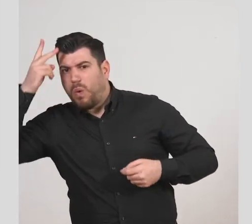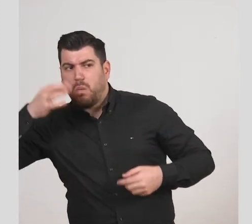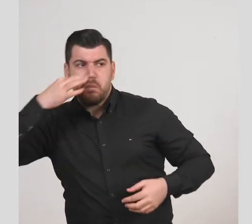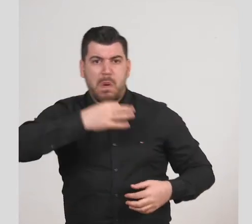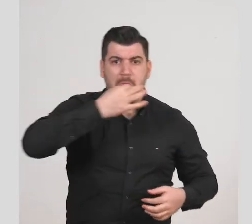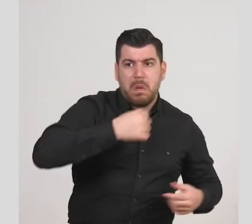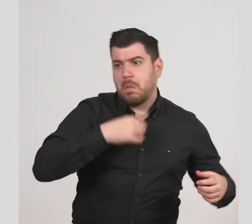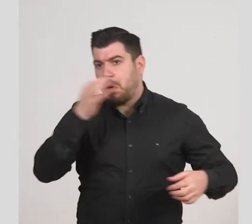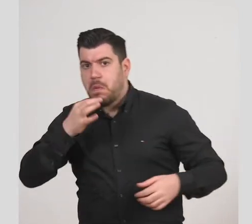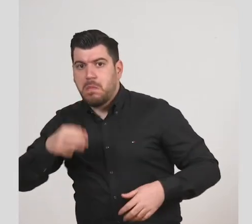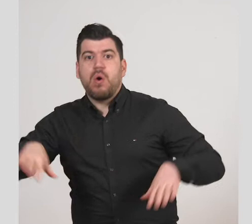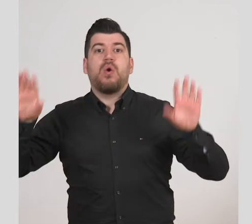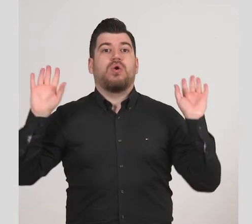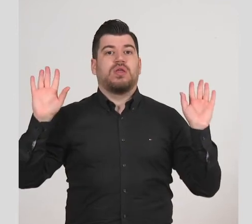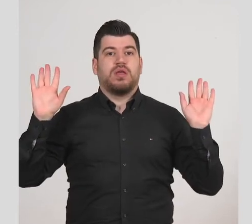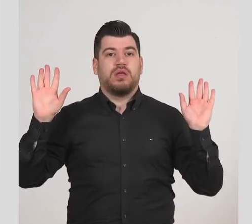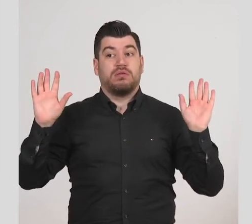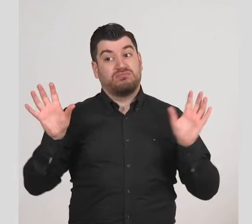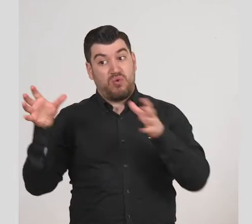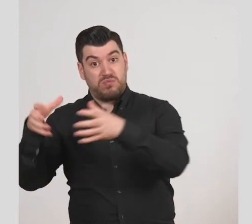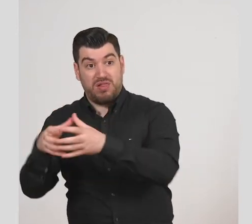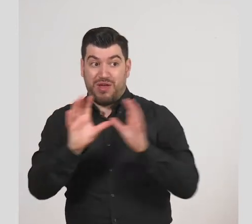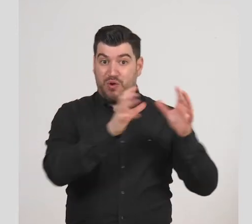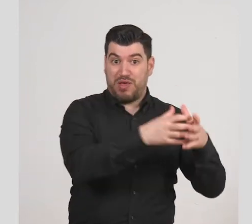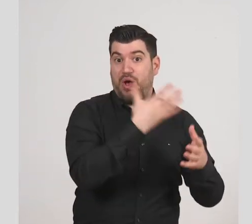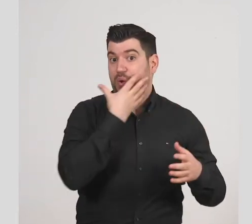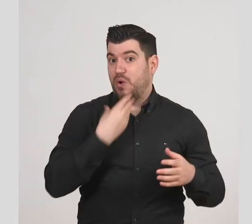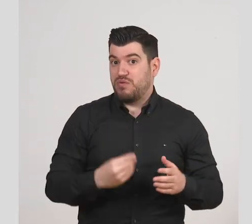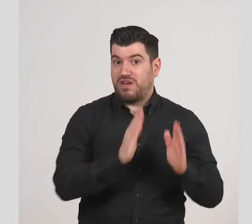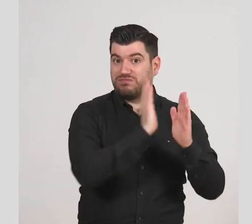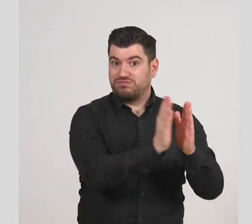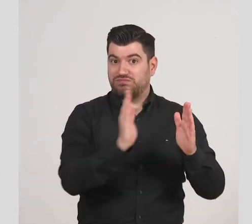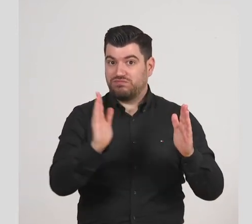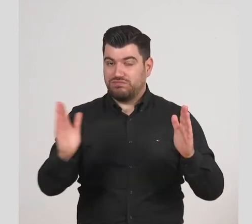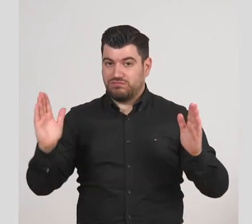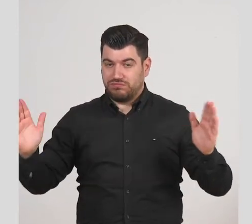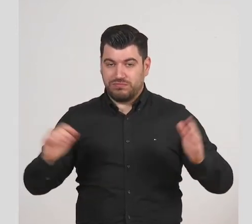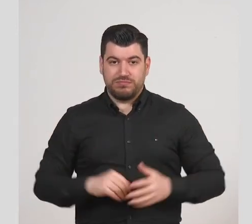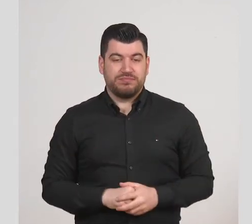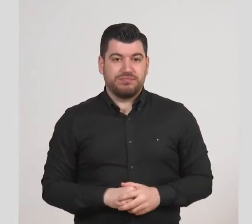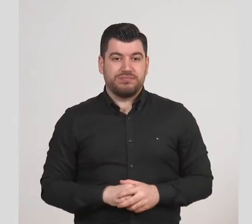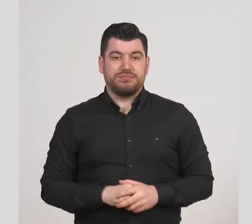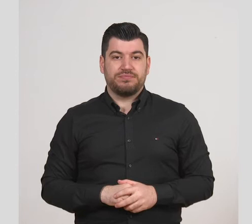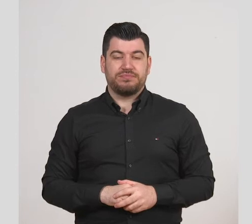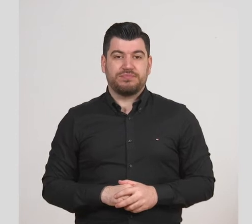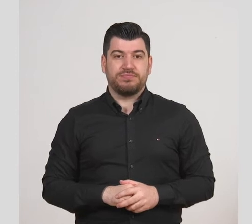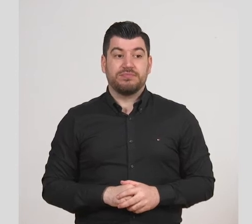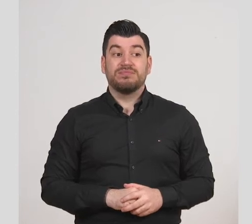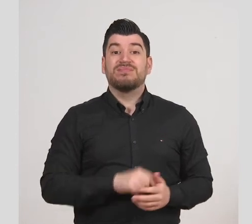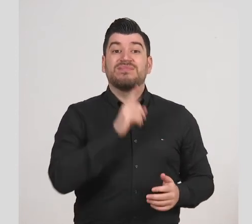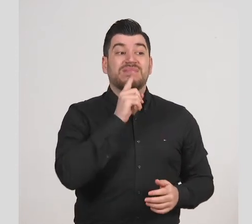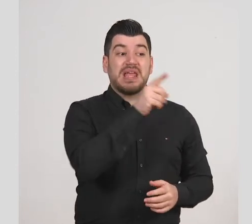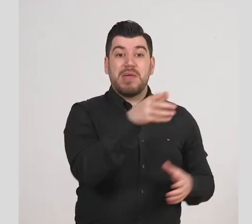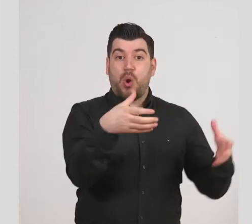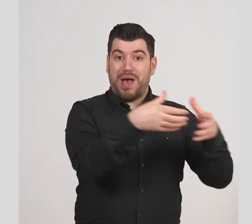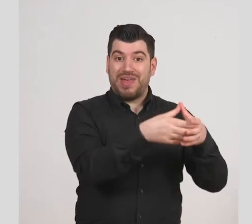θες. Είσαστε στις ομάδες σας και περιμένετε τη σειρά σας. Η ομάδα υπέρ θα πει μέσα